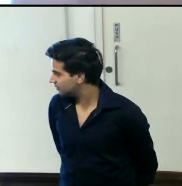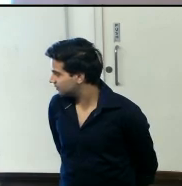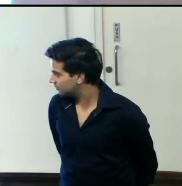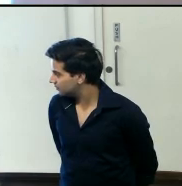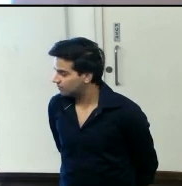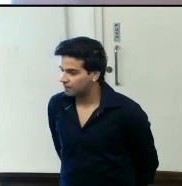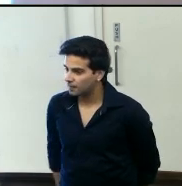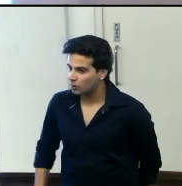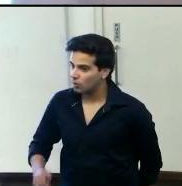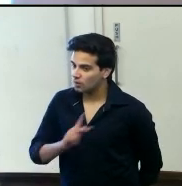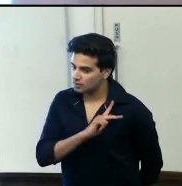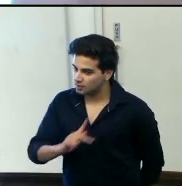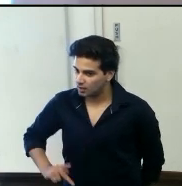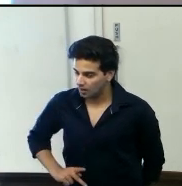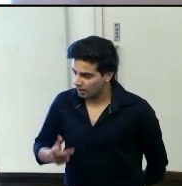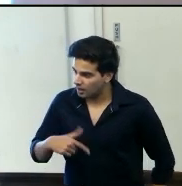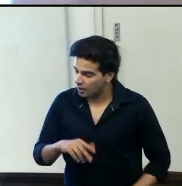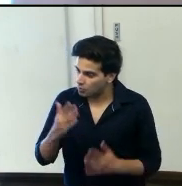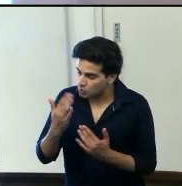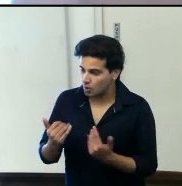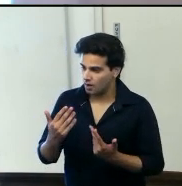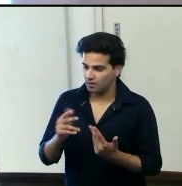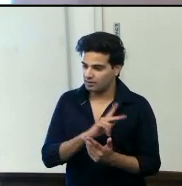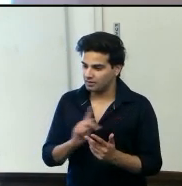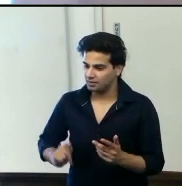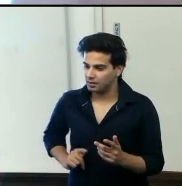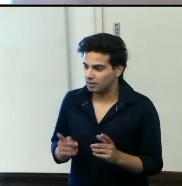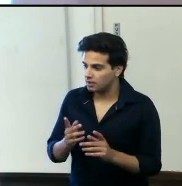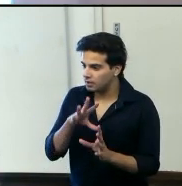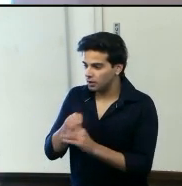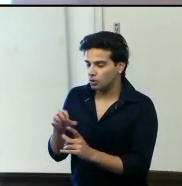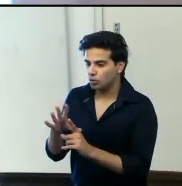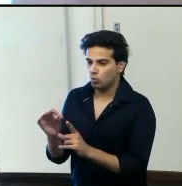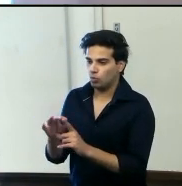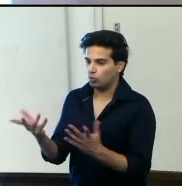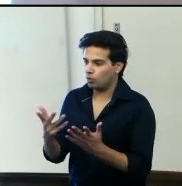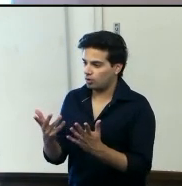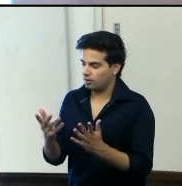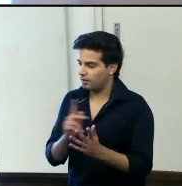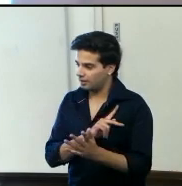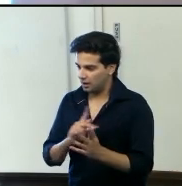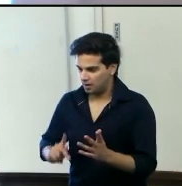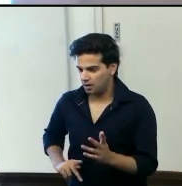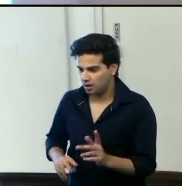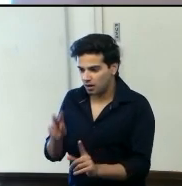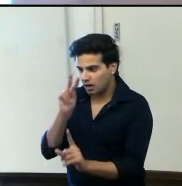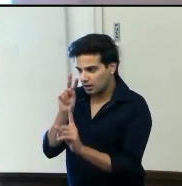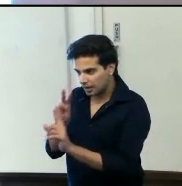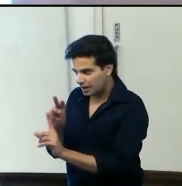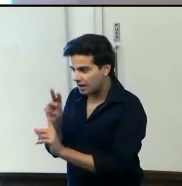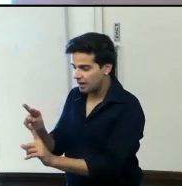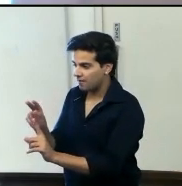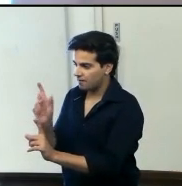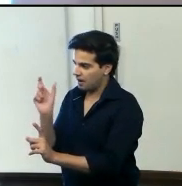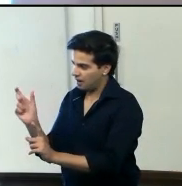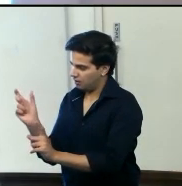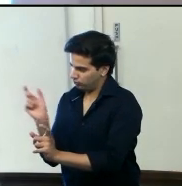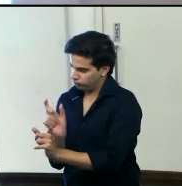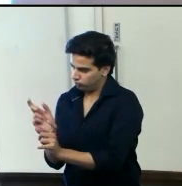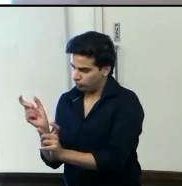ಕನ್ನಡ? ವಾಟ್ ಡಸ್ ಇಟ್ ಡೂ? ಹೌ ಡು ಯು ಬ್ರಿಂಗ್ ಟುಗೆದರ್ ನರೇಟಿವ್ಸ್ ಯೂಸಿಂಗ್ ಲೆಟರ್ಸ್?